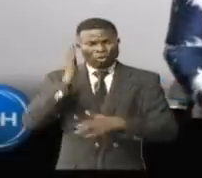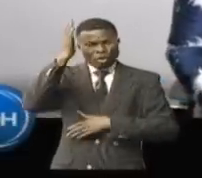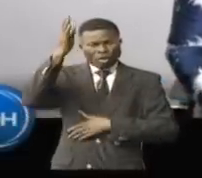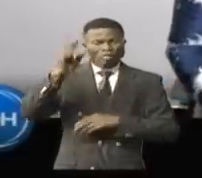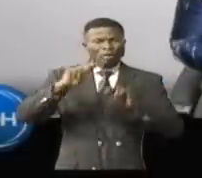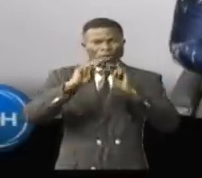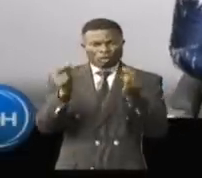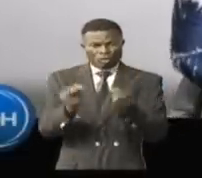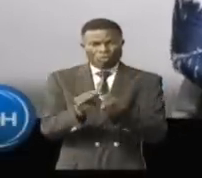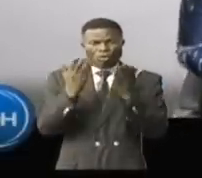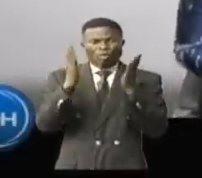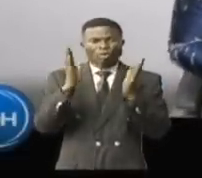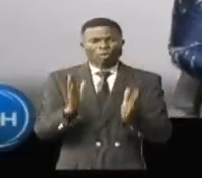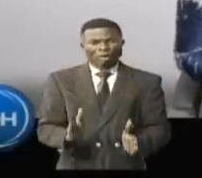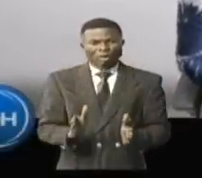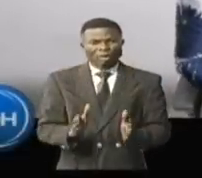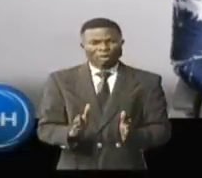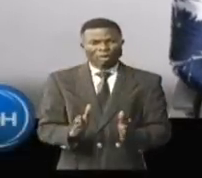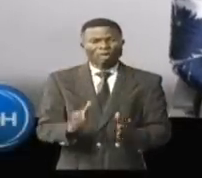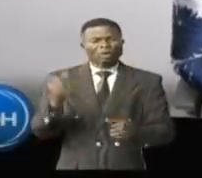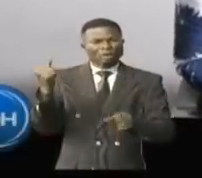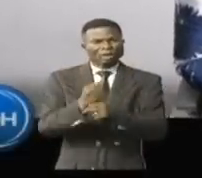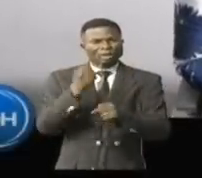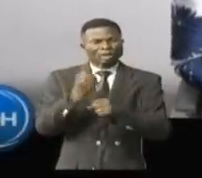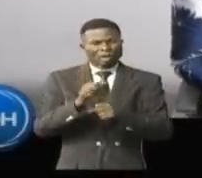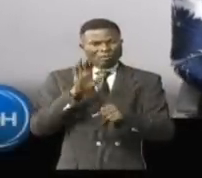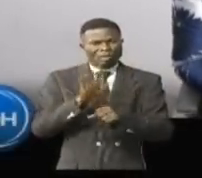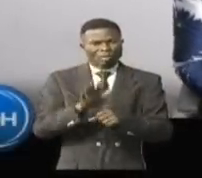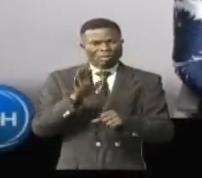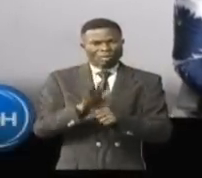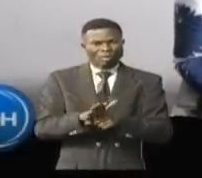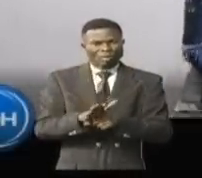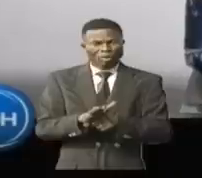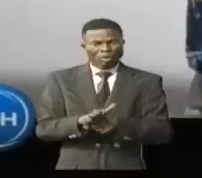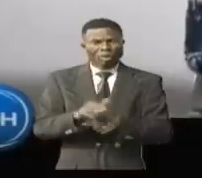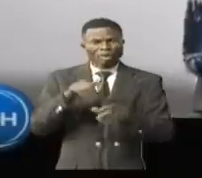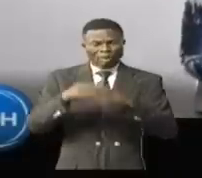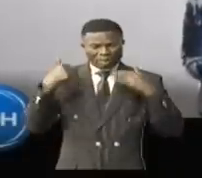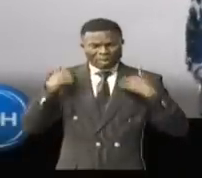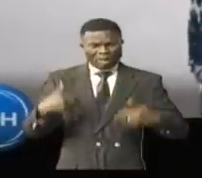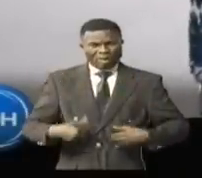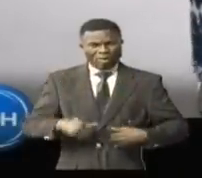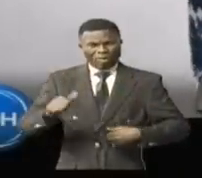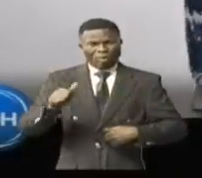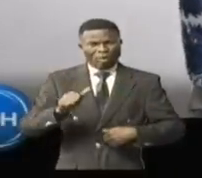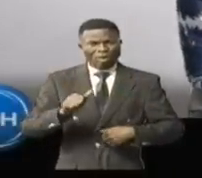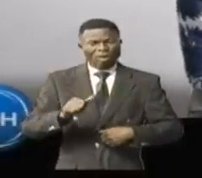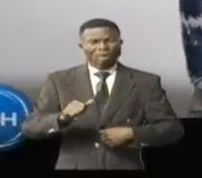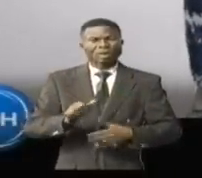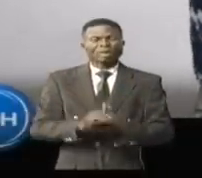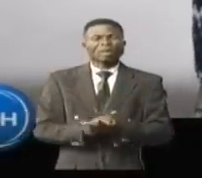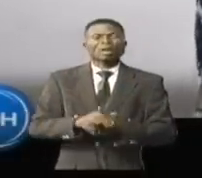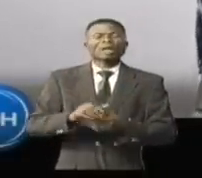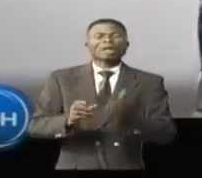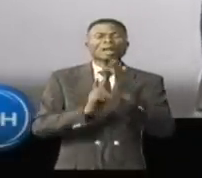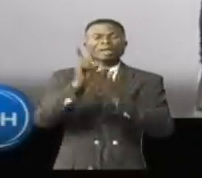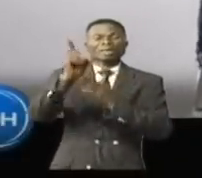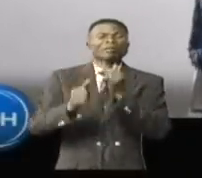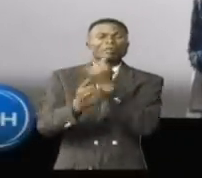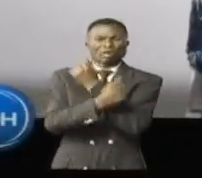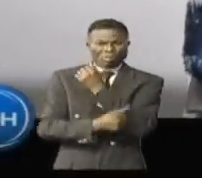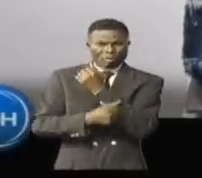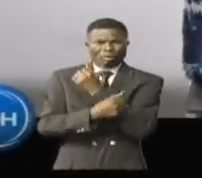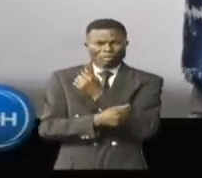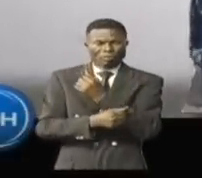and Ages, c'est d'investir dans l'être humain. La plus grande richesse d'une nation, c'est